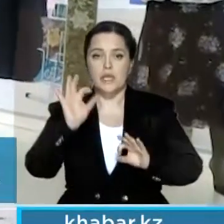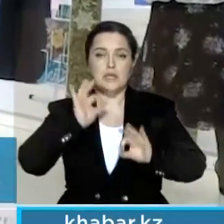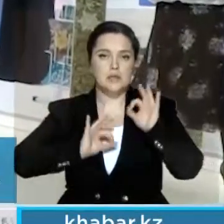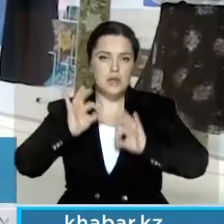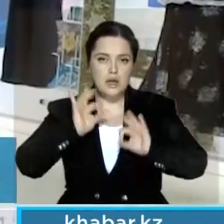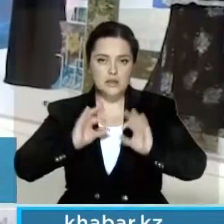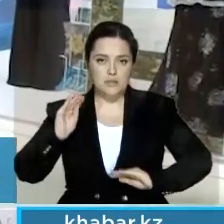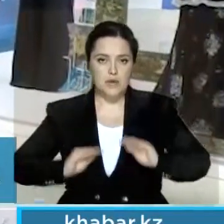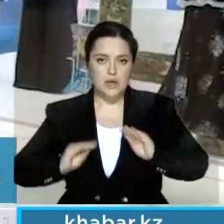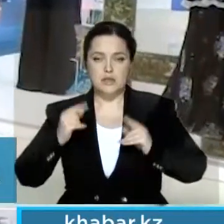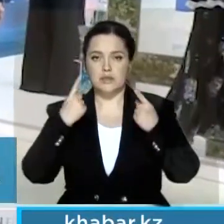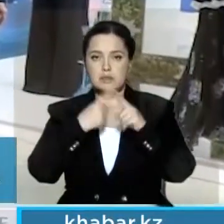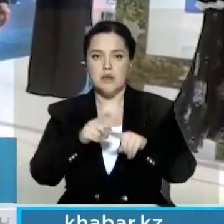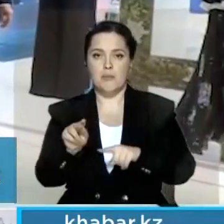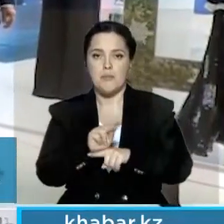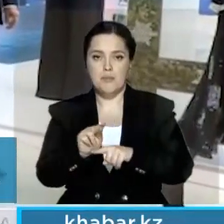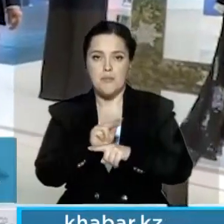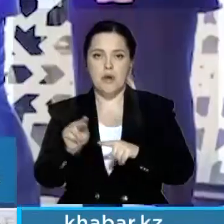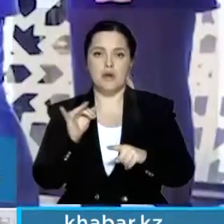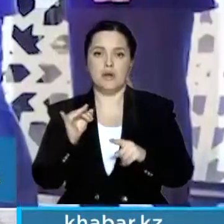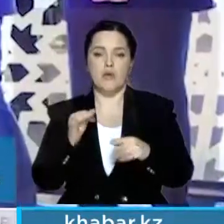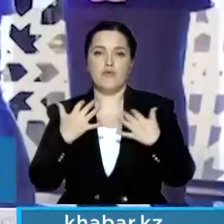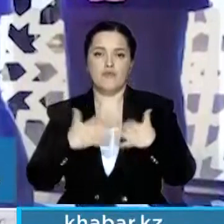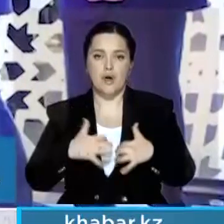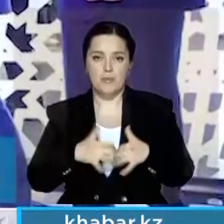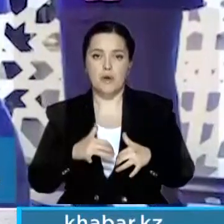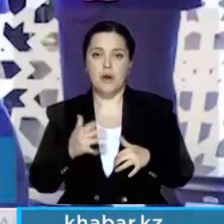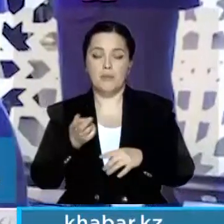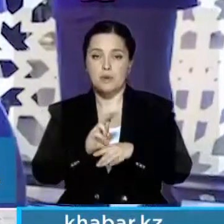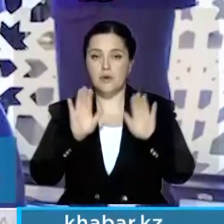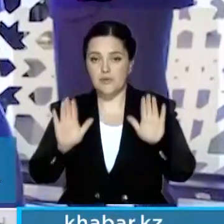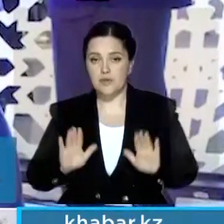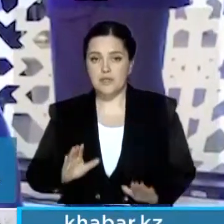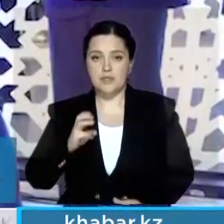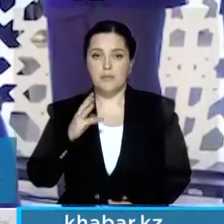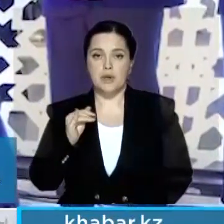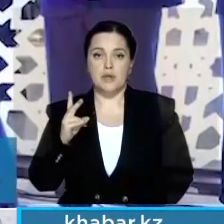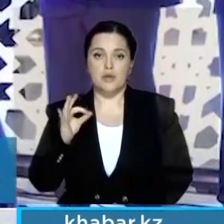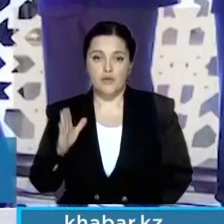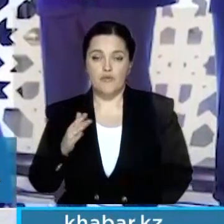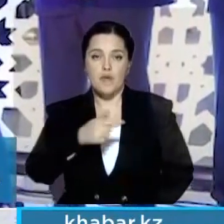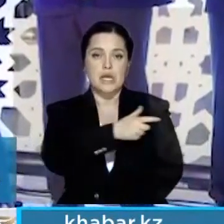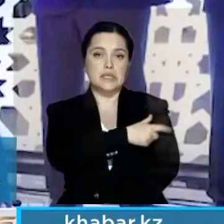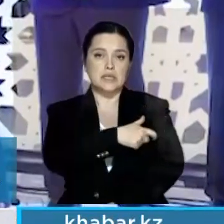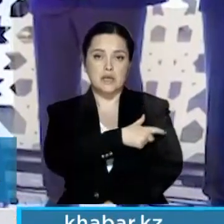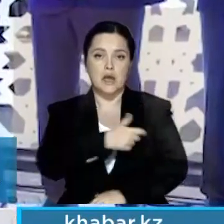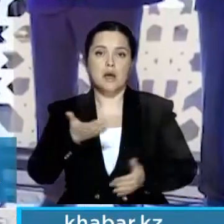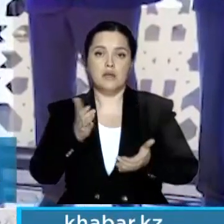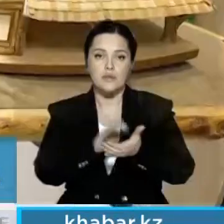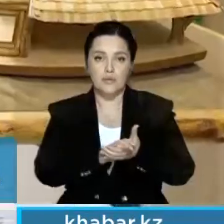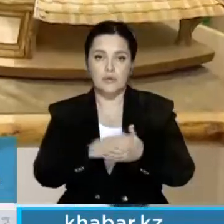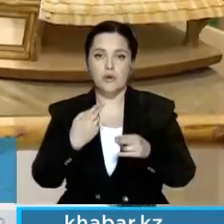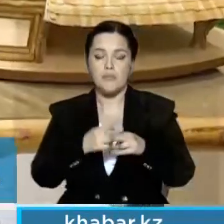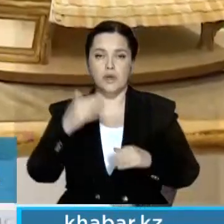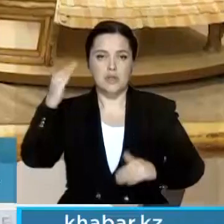лекарственных препаратов и технической модернизации обогатительных фабрик в ходе посещения выставки Алехан смаилов и главы делегации других стран